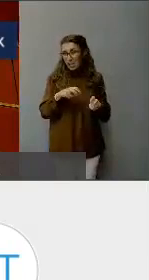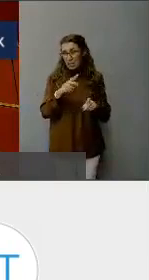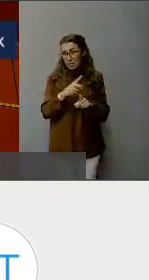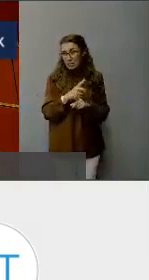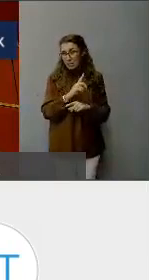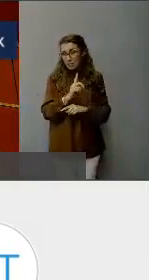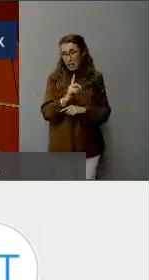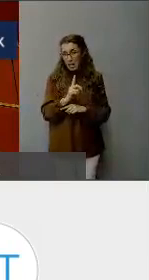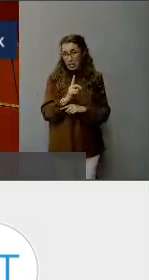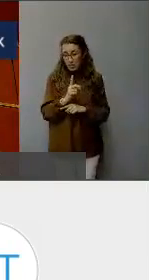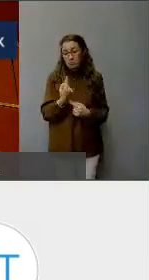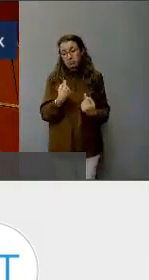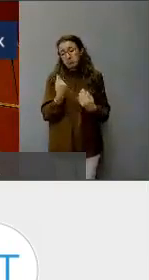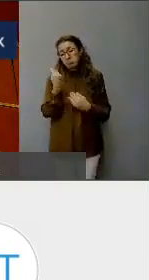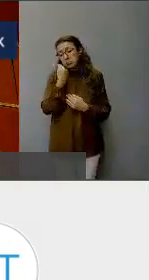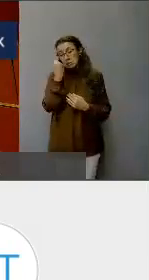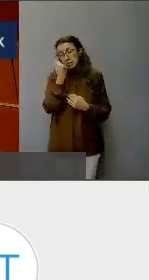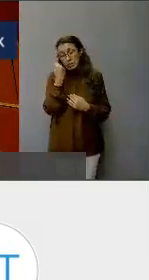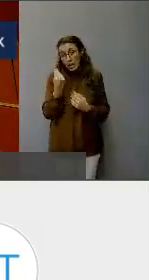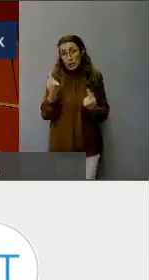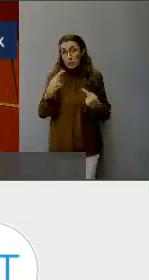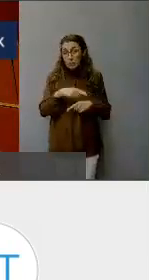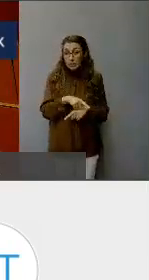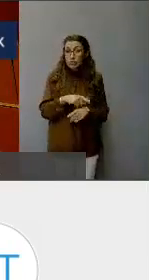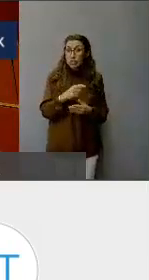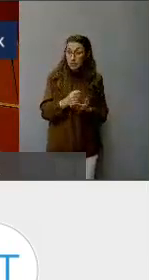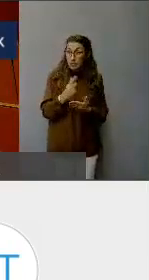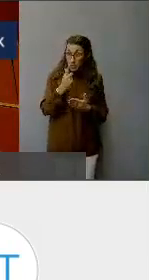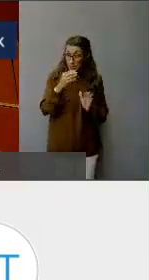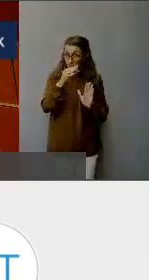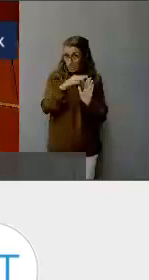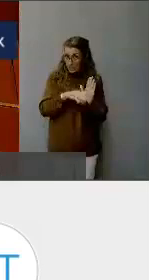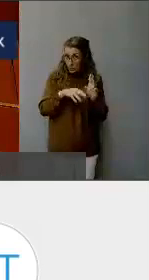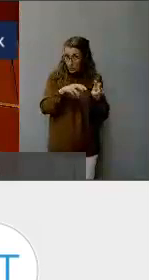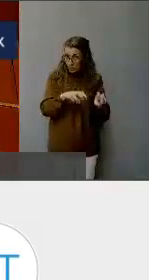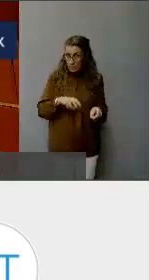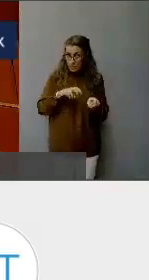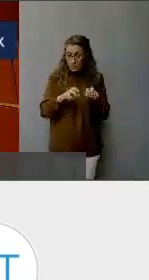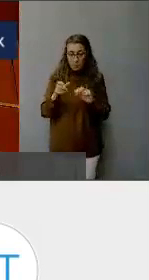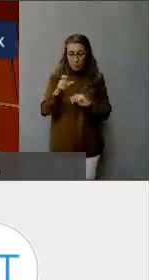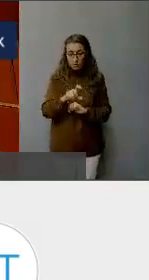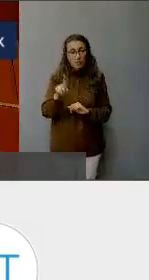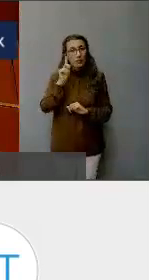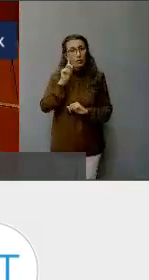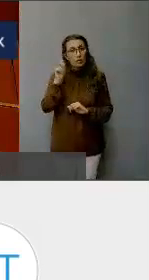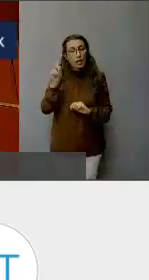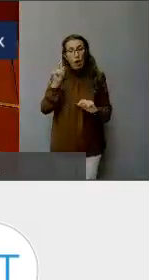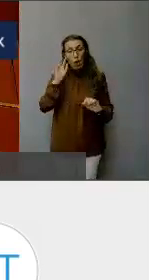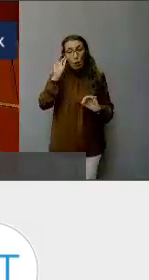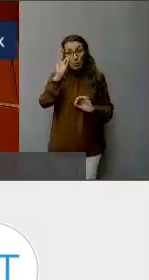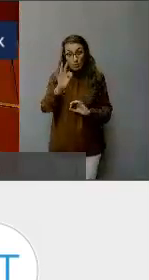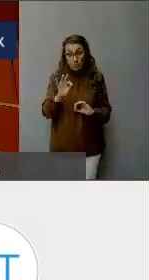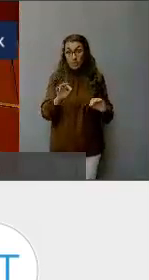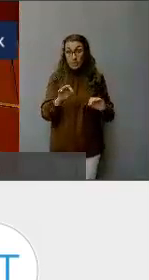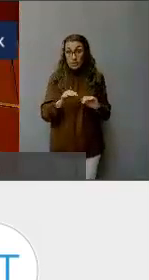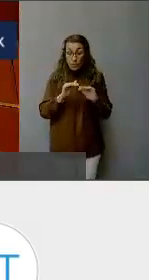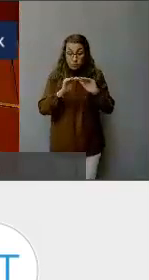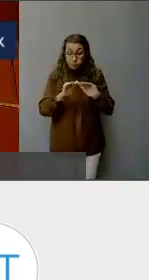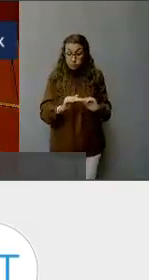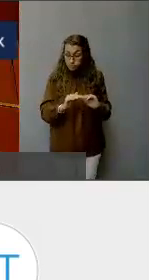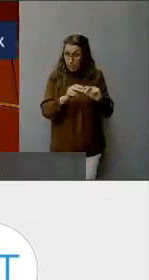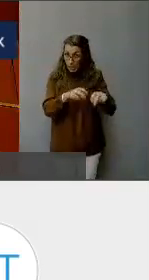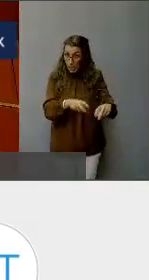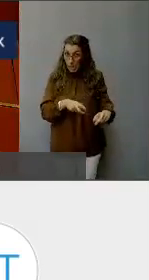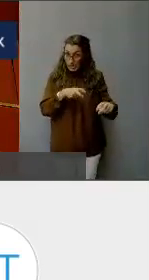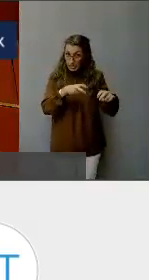principio per cui se è vero che si vuole difendere il presidio territoriale agricolo facciamoci